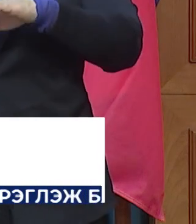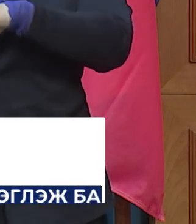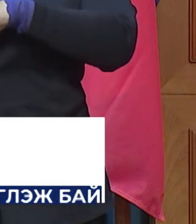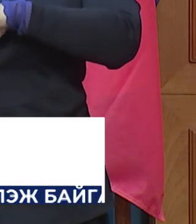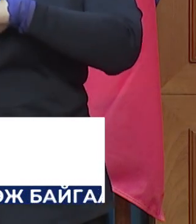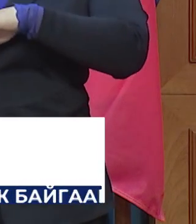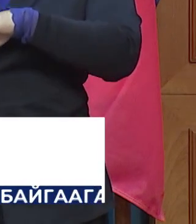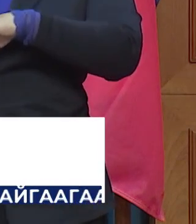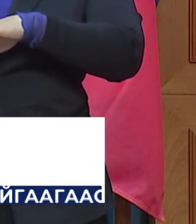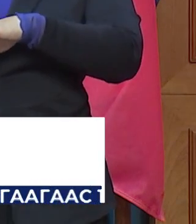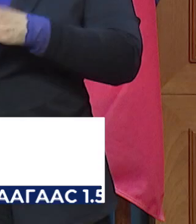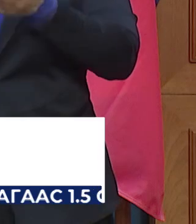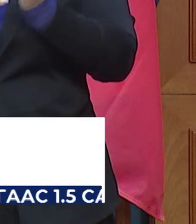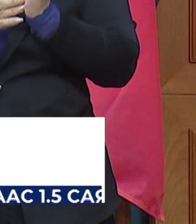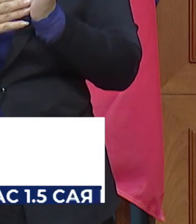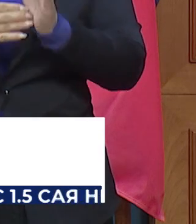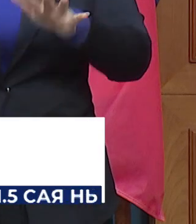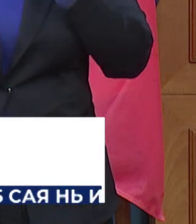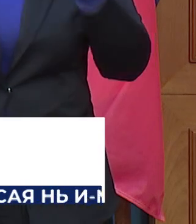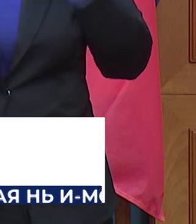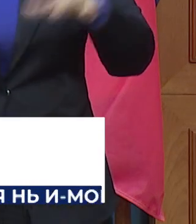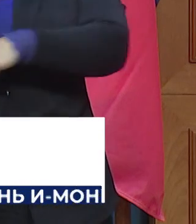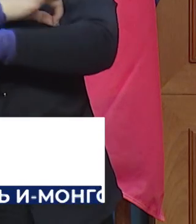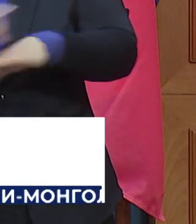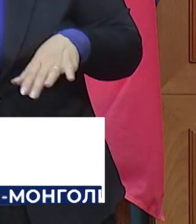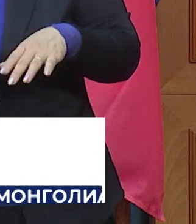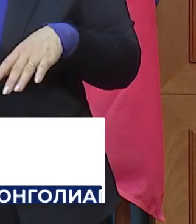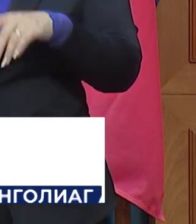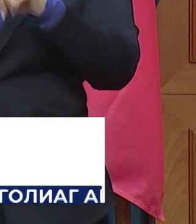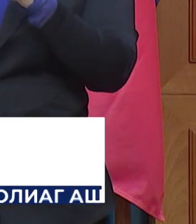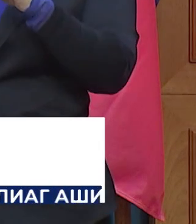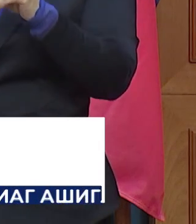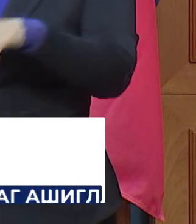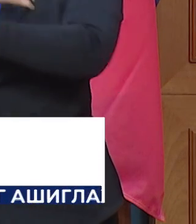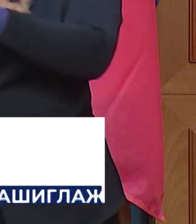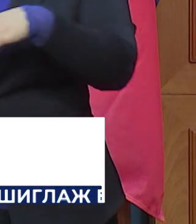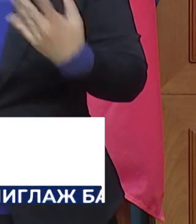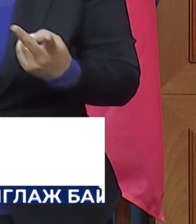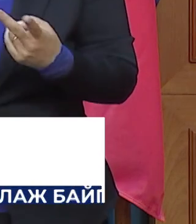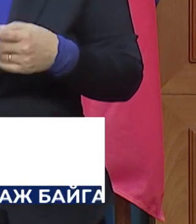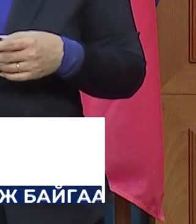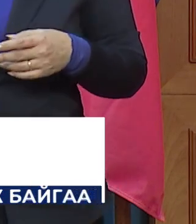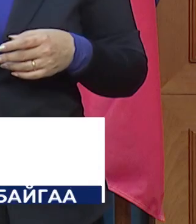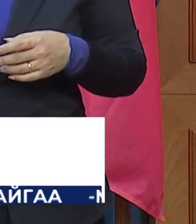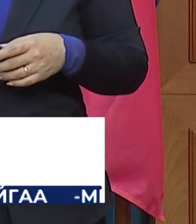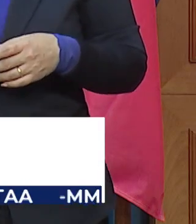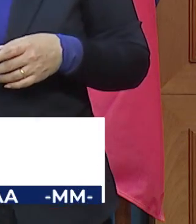төлөвлөлтүүд, за том төслүүд, тухайлбал төмөр замын төсөл гинөө, за усны том хоолой шугам гинөө, энэ